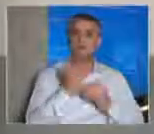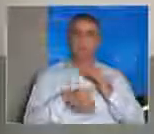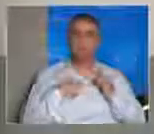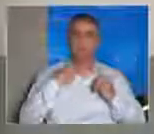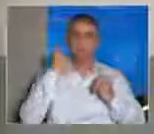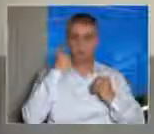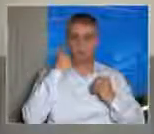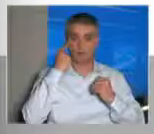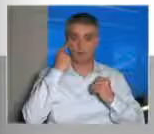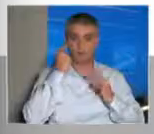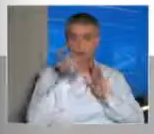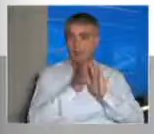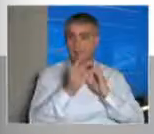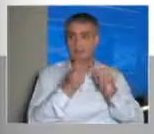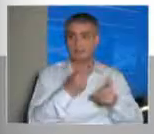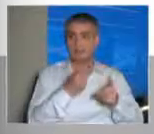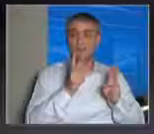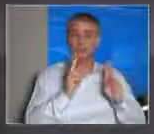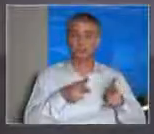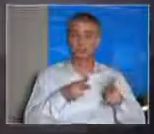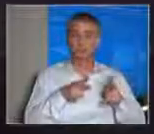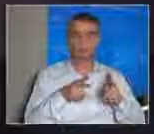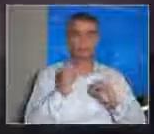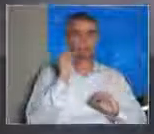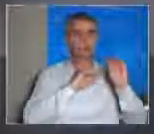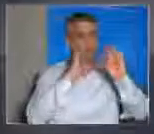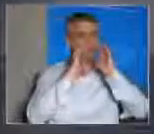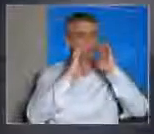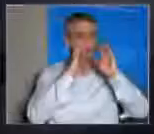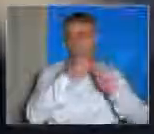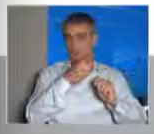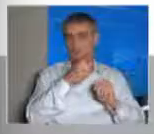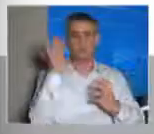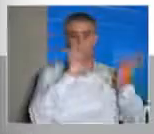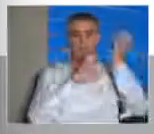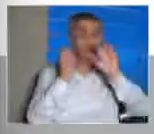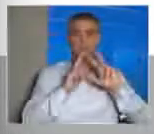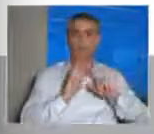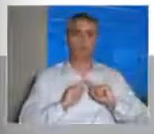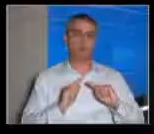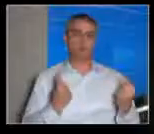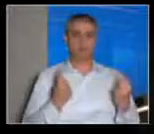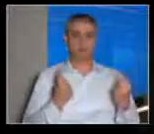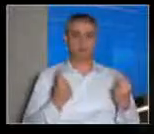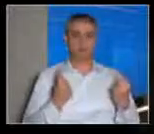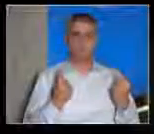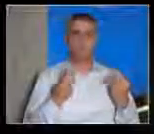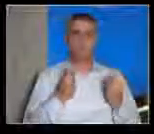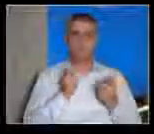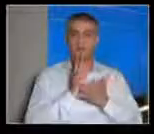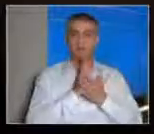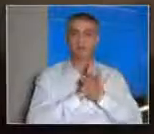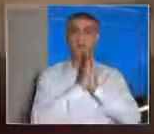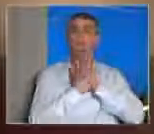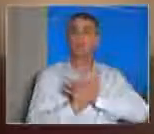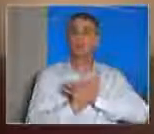חושב שלהתעלם מהעניין הזה שיש צריכת מדיה ותוכן וסטורי טלינג בצורה אחרת לגמרי והדברים